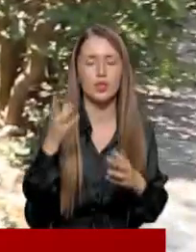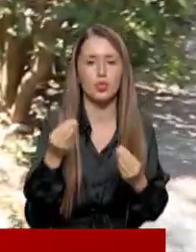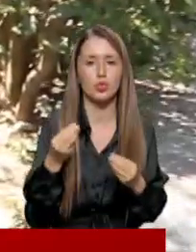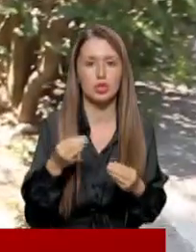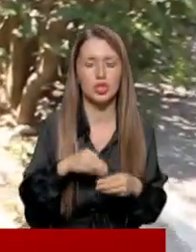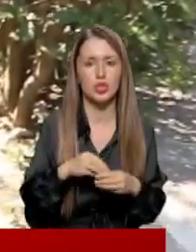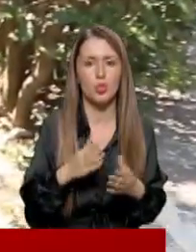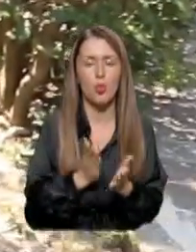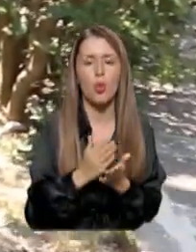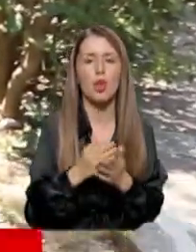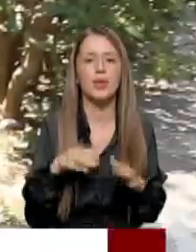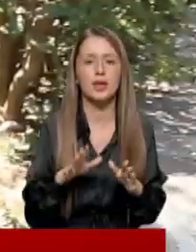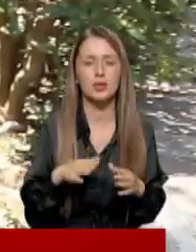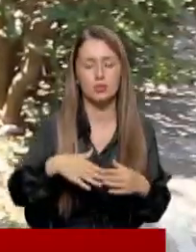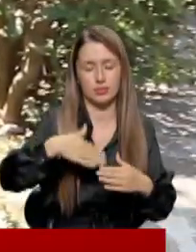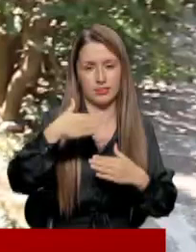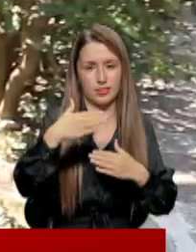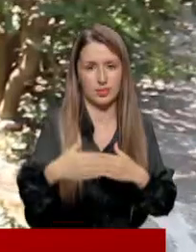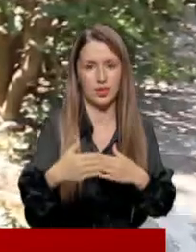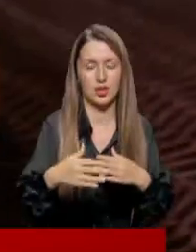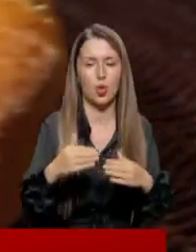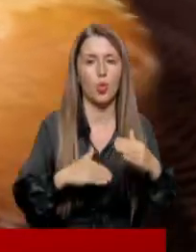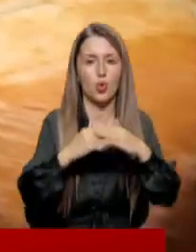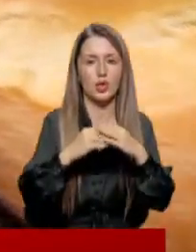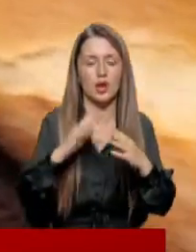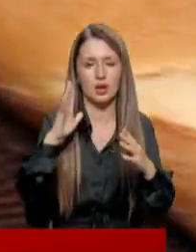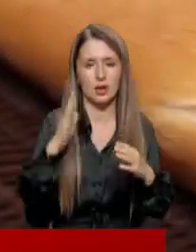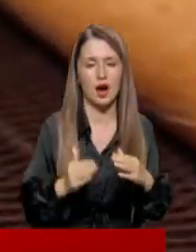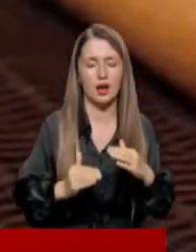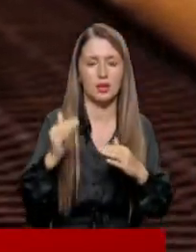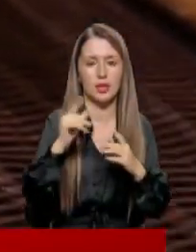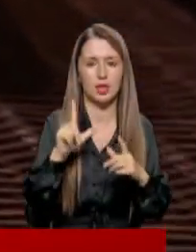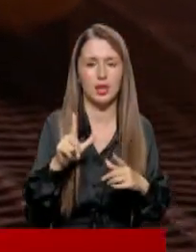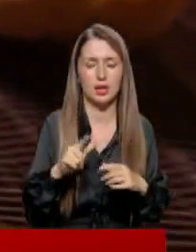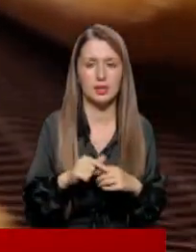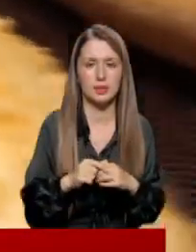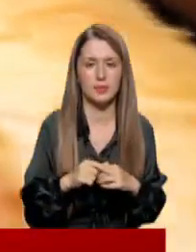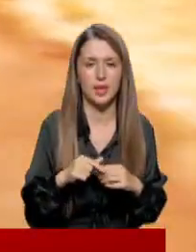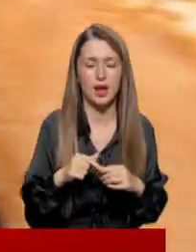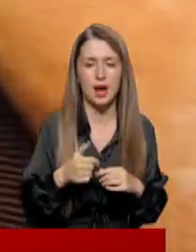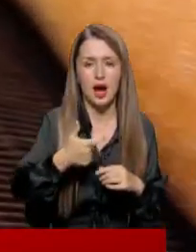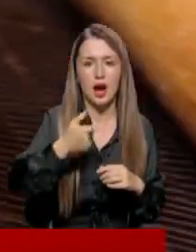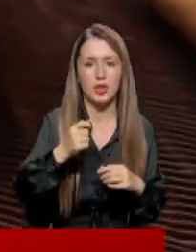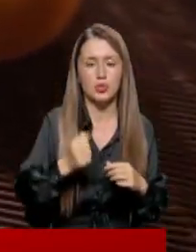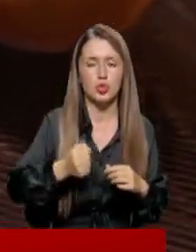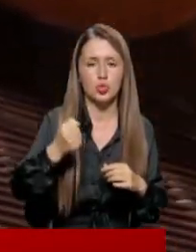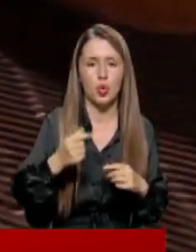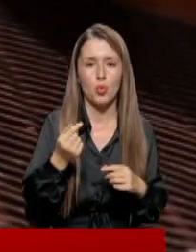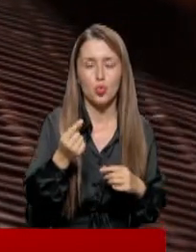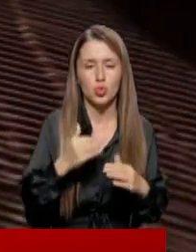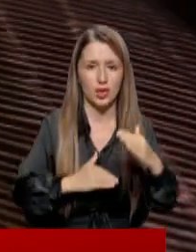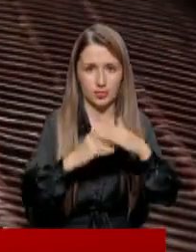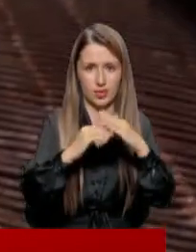bölemedim. Ama önümüzdeki dönemlerde inşallah onlar da kotayı arttırırlar. Daha fazla çiftçiye ulaşabilmek amacıyla 60 ton buğday kotası